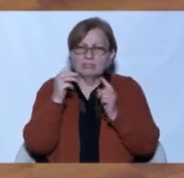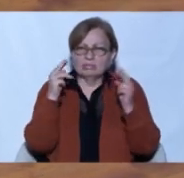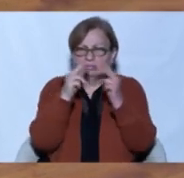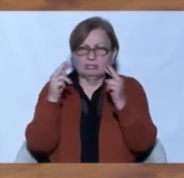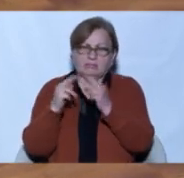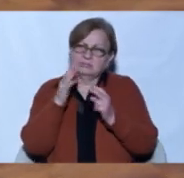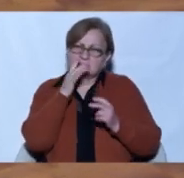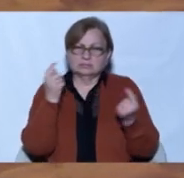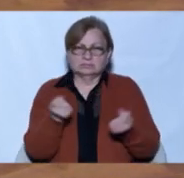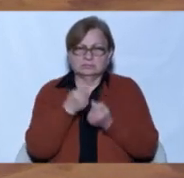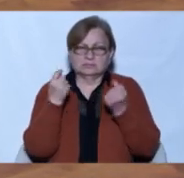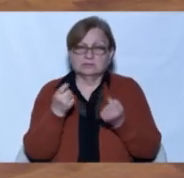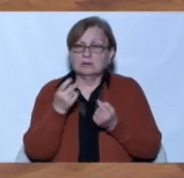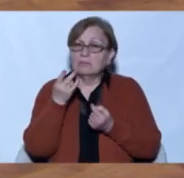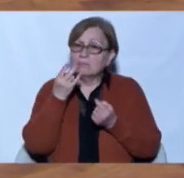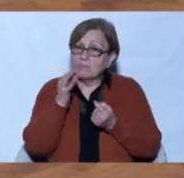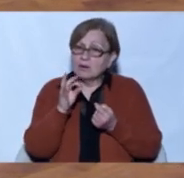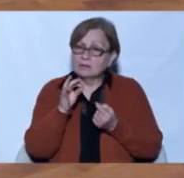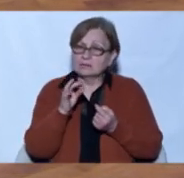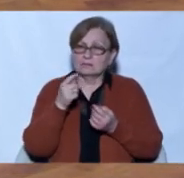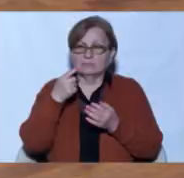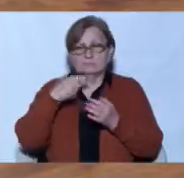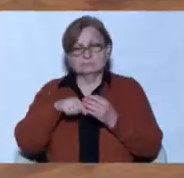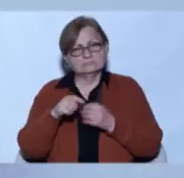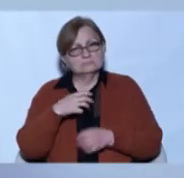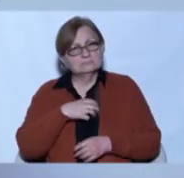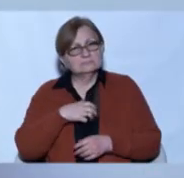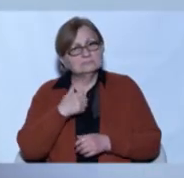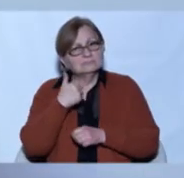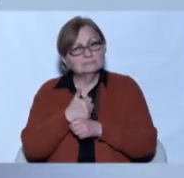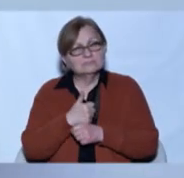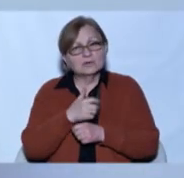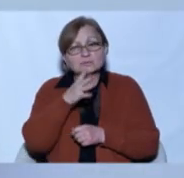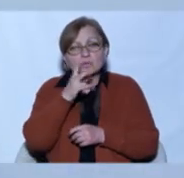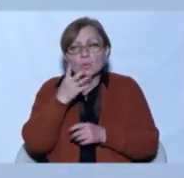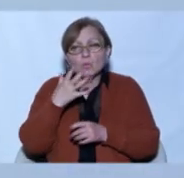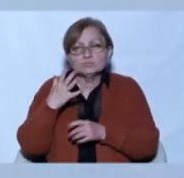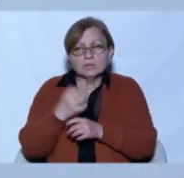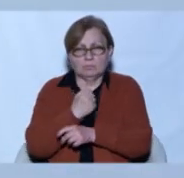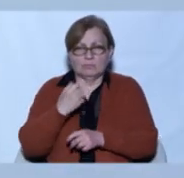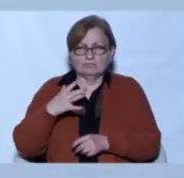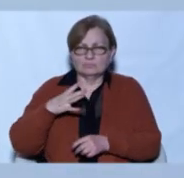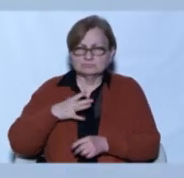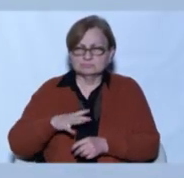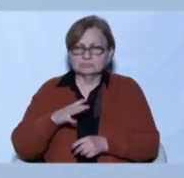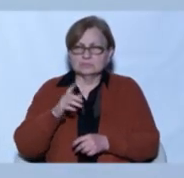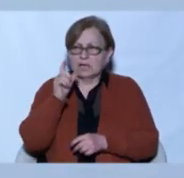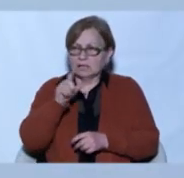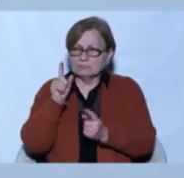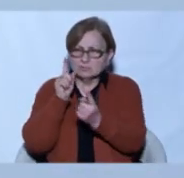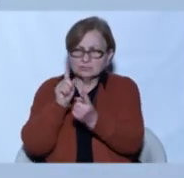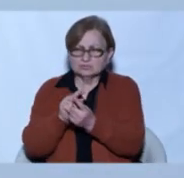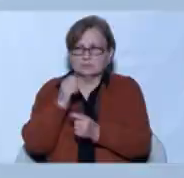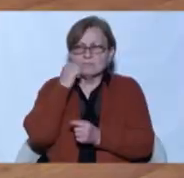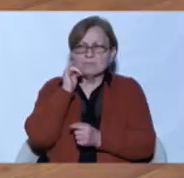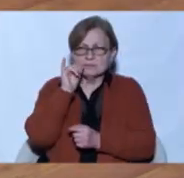დრო, მაგრამ სინამდვილეში აი სწორედ ეს არის მთავარი, რომ ვიპოვოთ დრო ერთმანეთისთვის, ვიპოვოთ დრო ადამიანებისთვის.